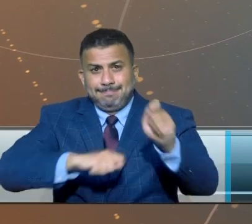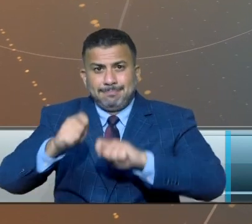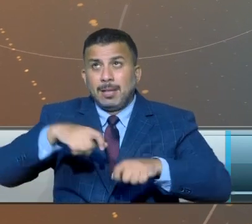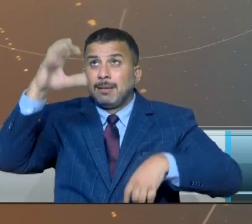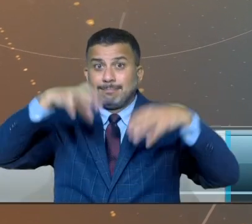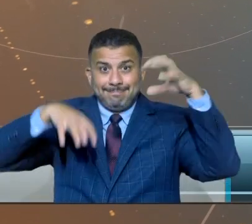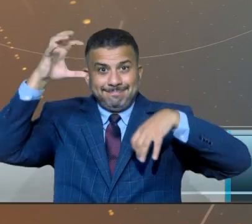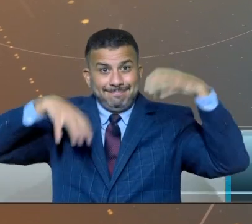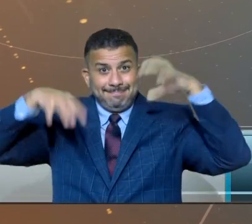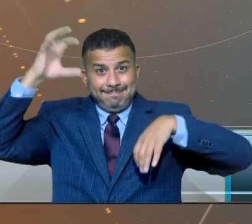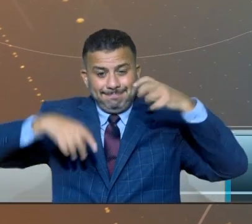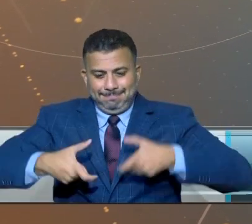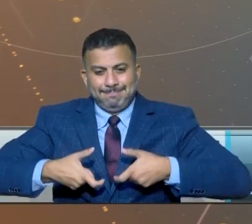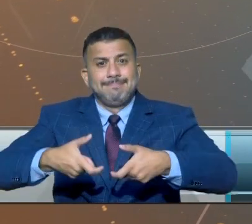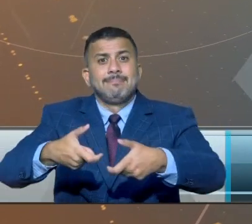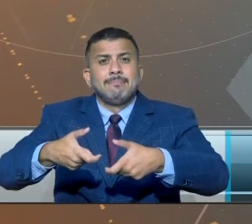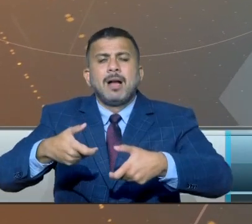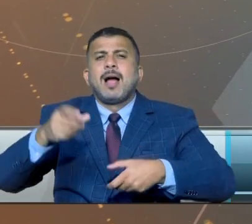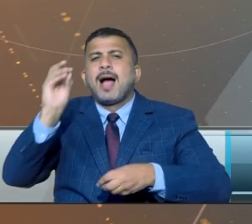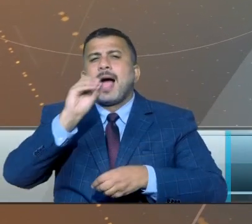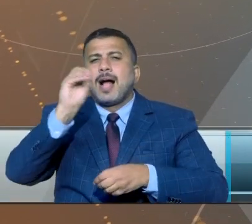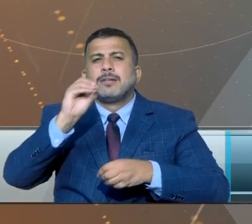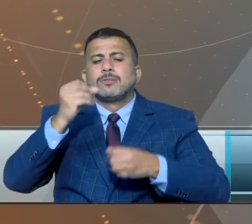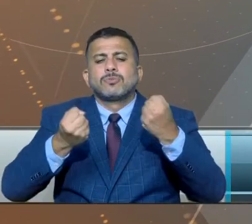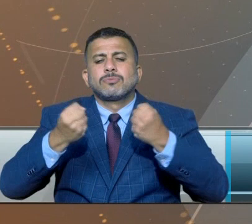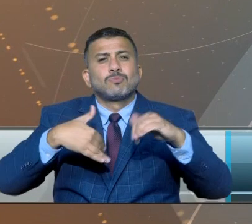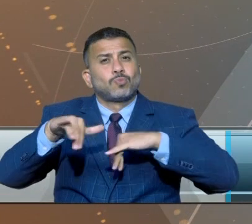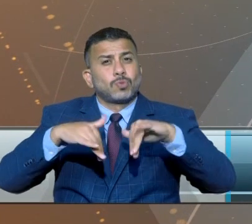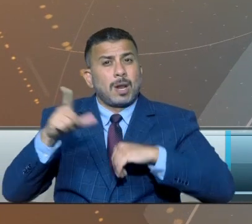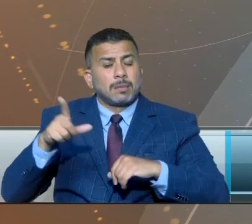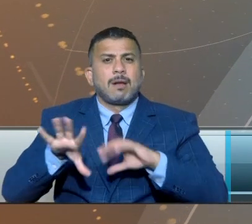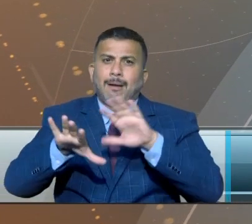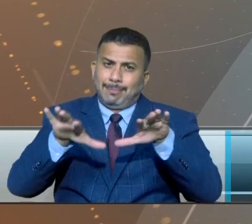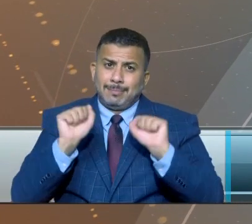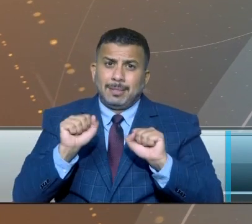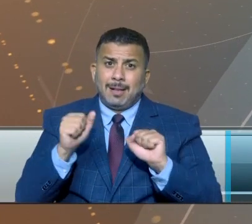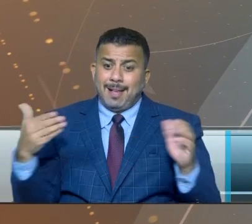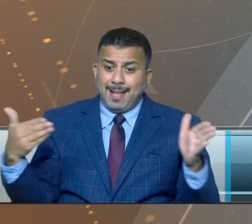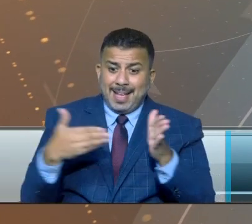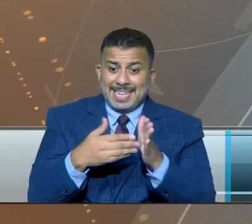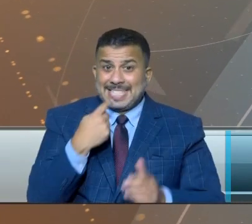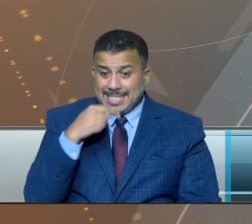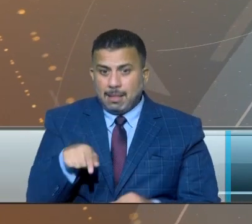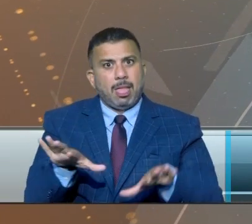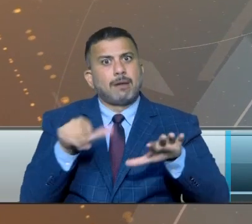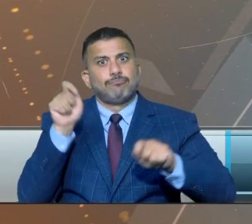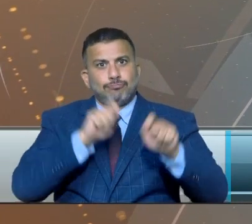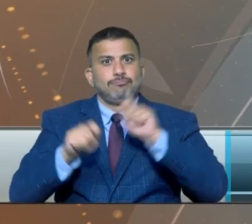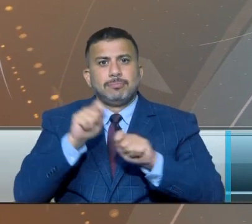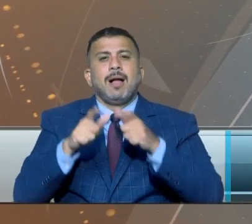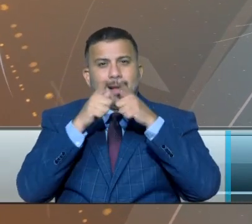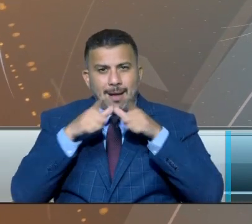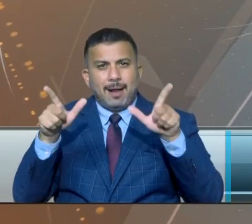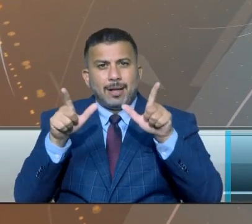الامطار حيث ستنتهي هيئه الطرق والمواصلات في الشارقه من المشروع قبل نهايه العام الجاري اعلن عن